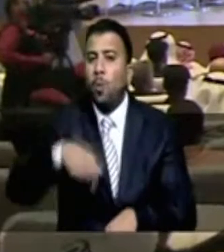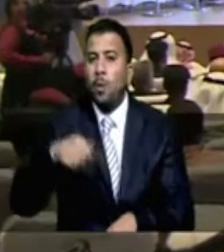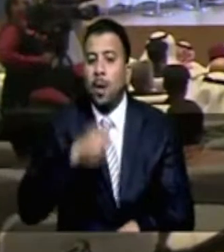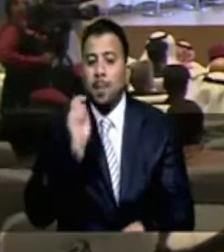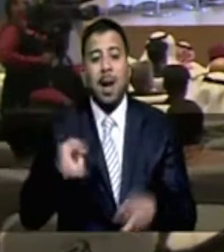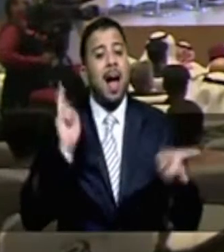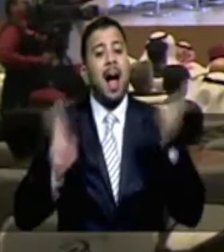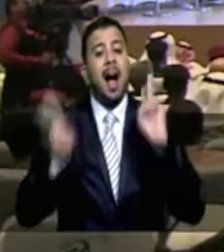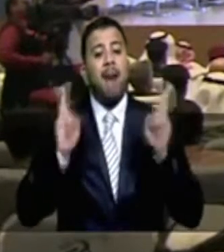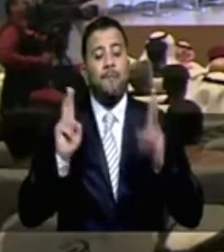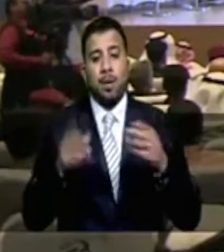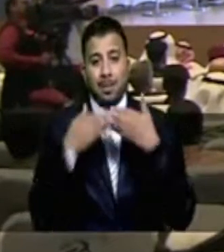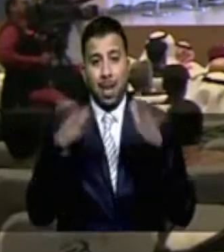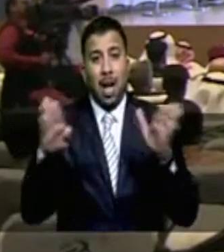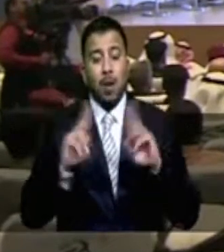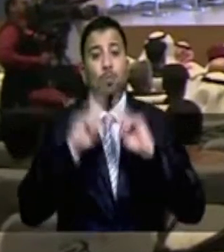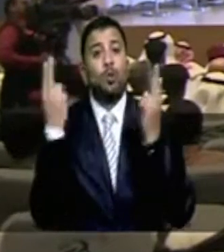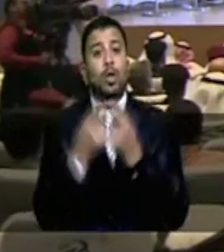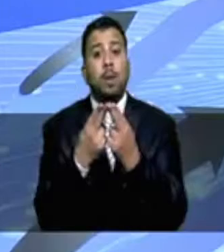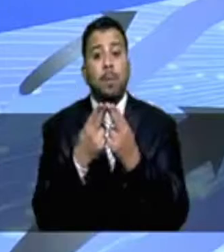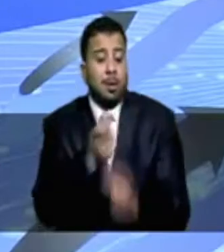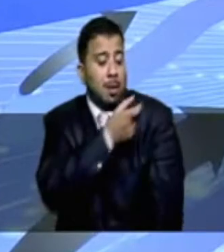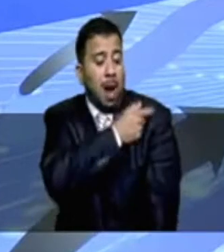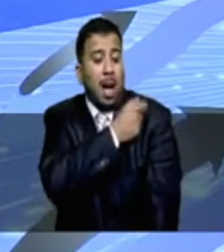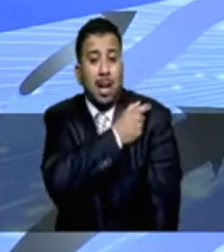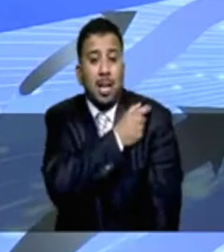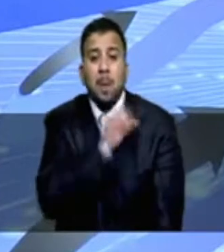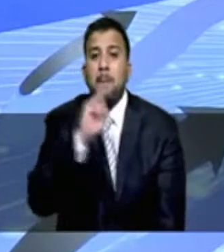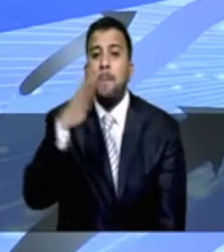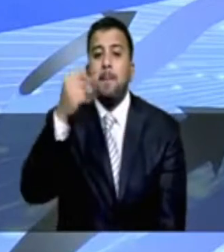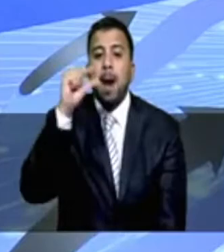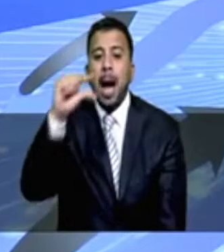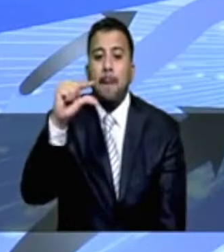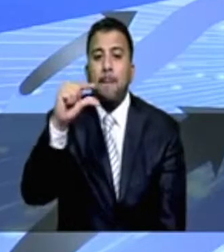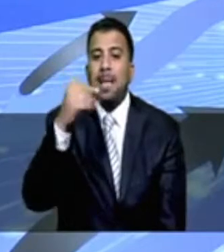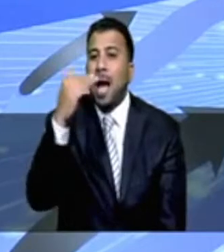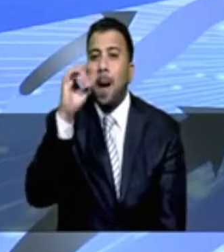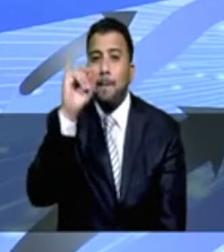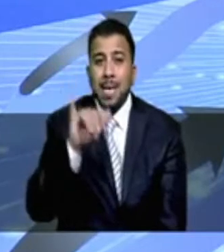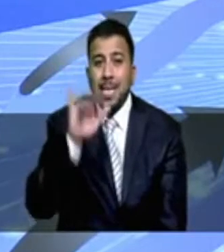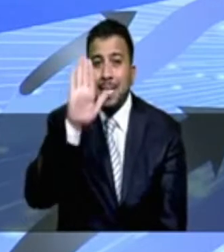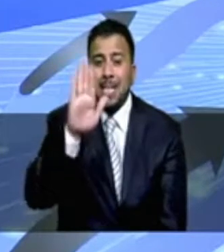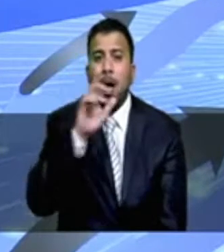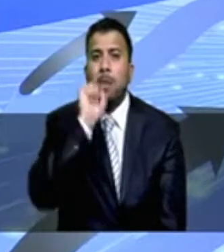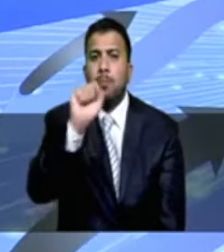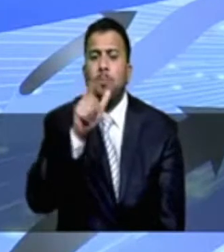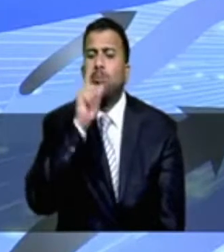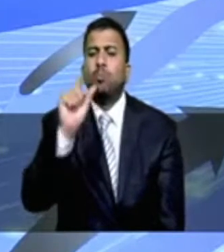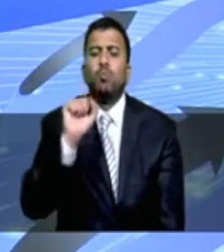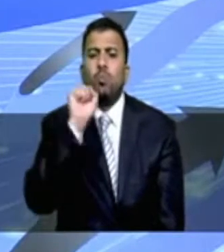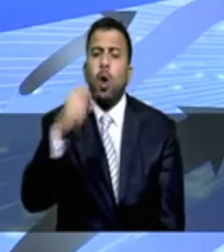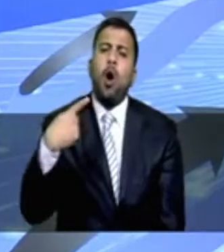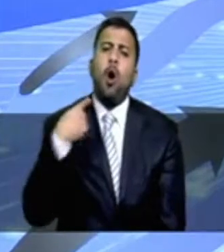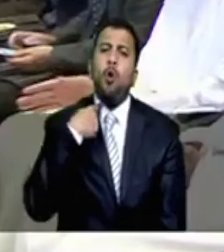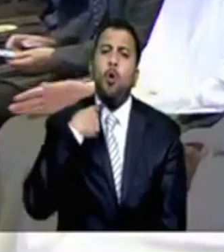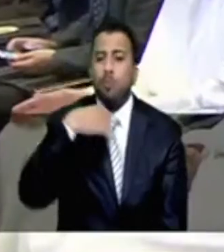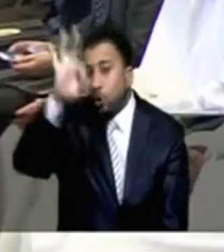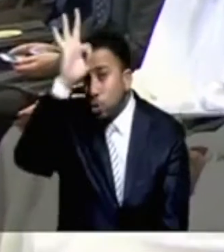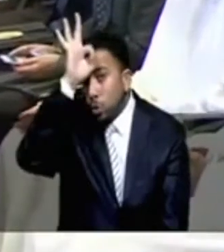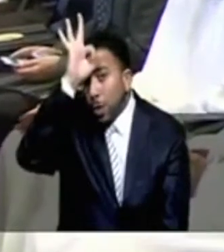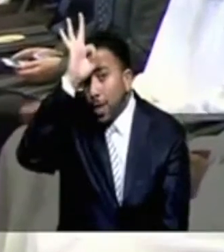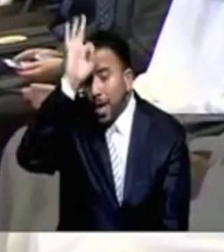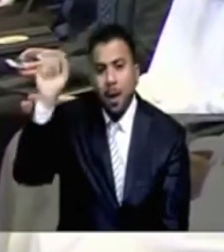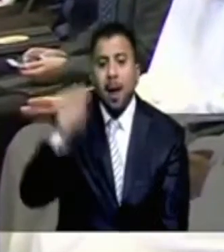حفل انطلاق المؤتمر كلمة للعقيد الدكتور محمد خميس العثماني مدير عام أكاديمية العلوم الشرطية،